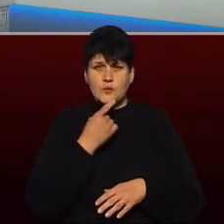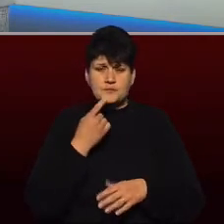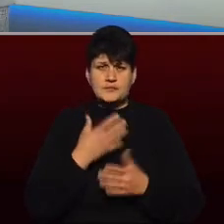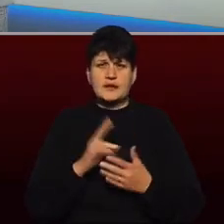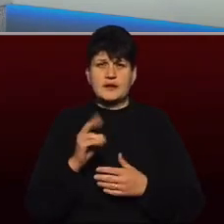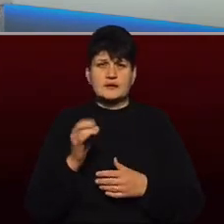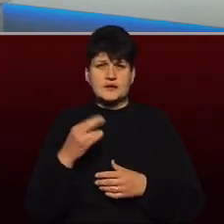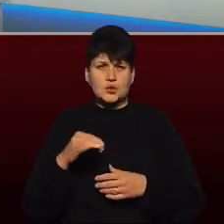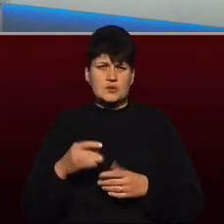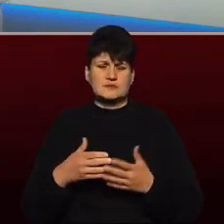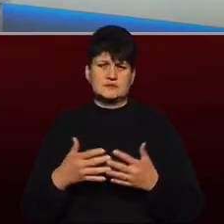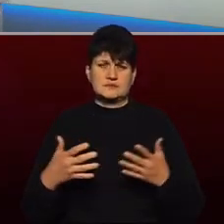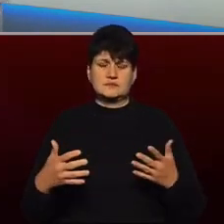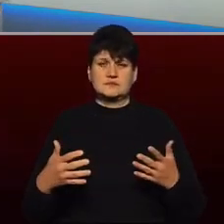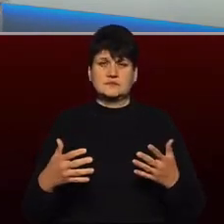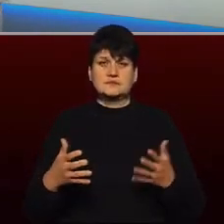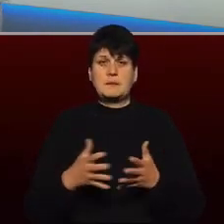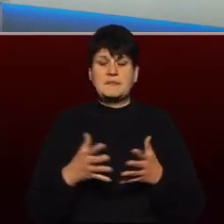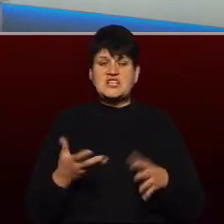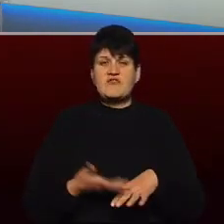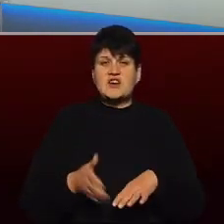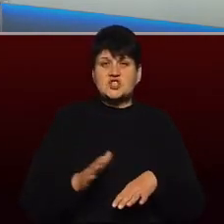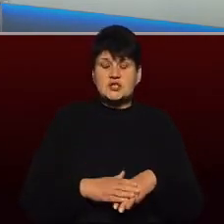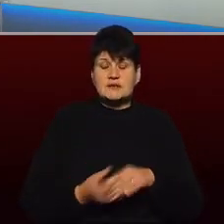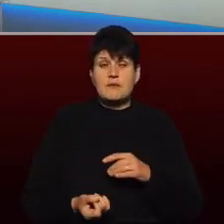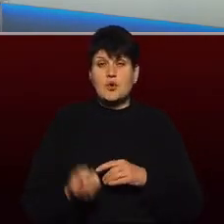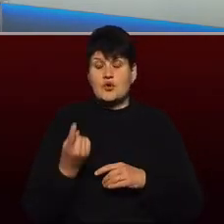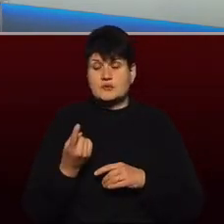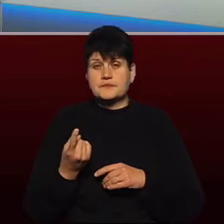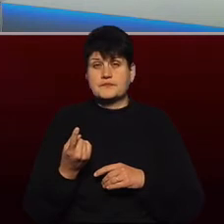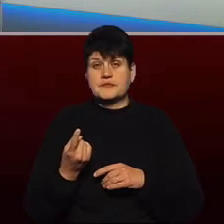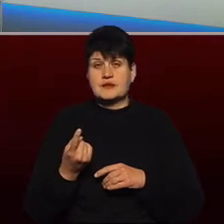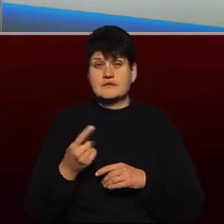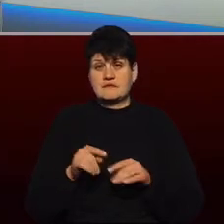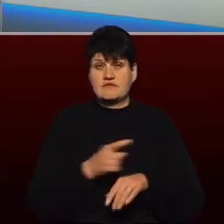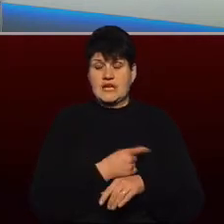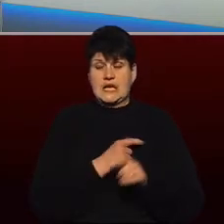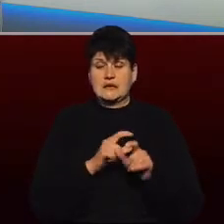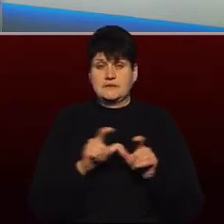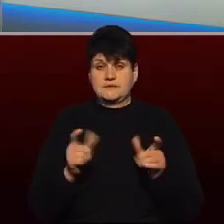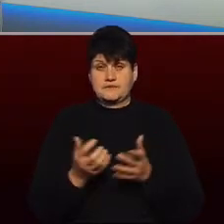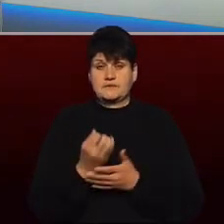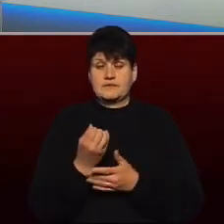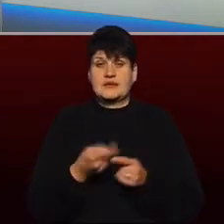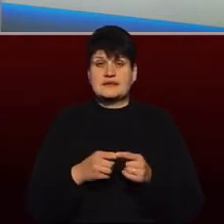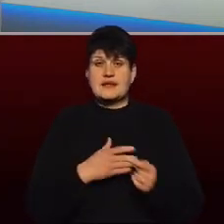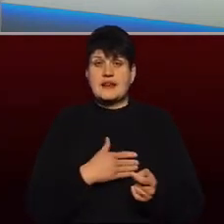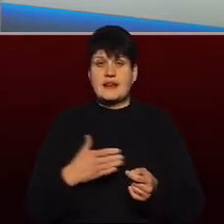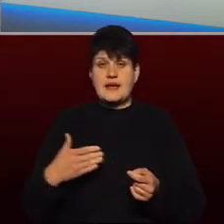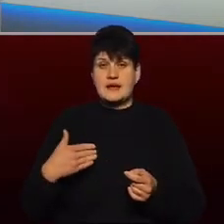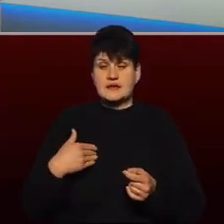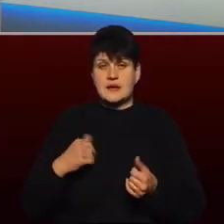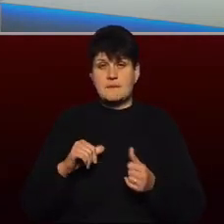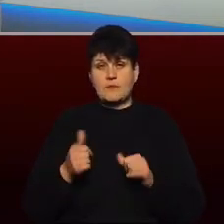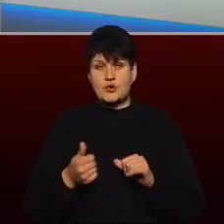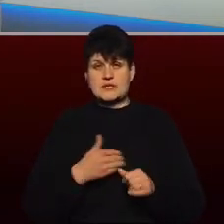далі. Більш важкі прояви вже, такі, як виявляються у стаціонарі, це вже є легеневі, позагаленеві форми